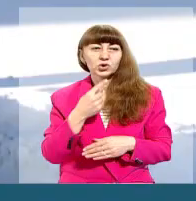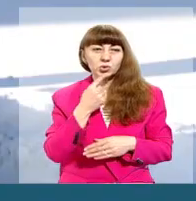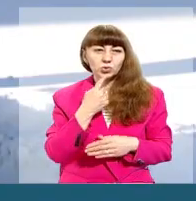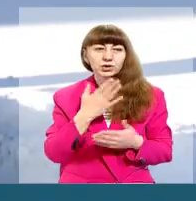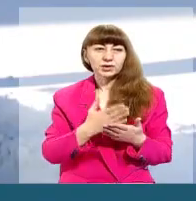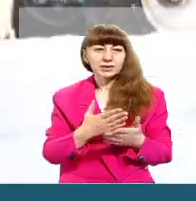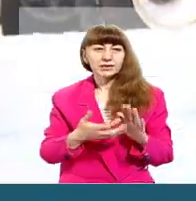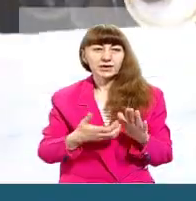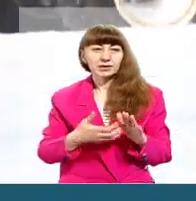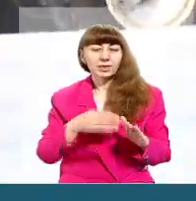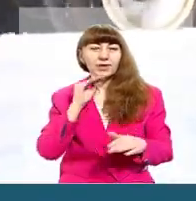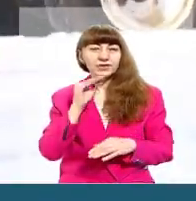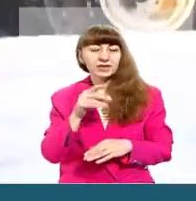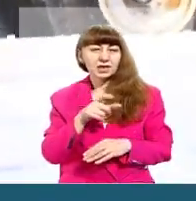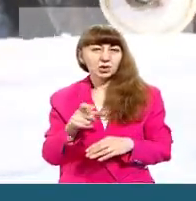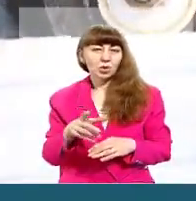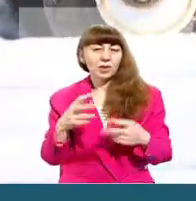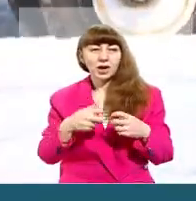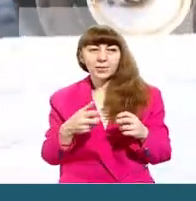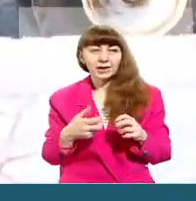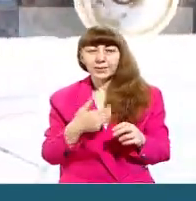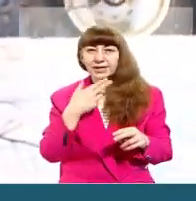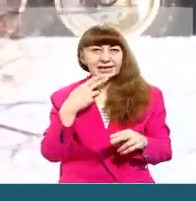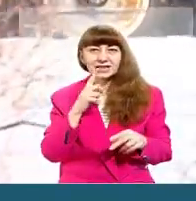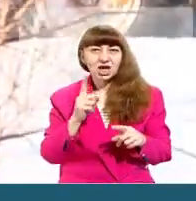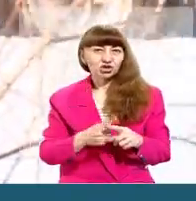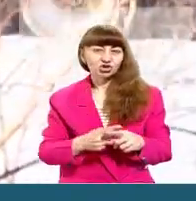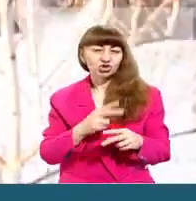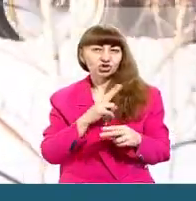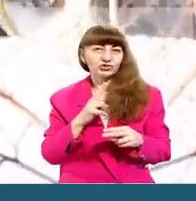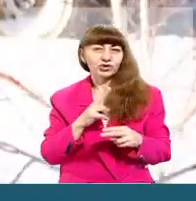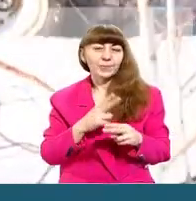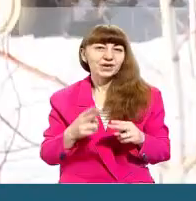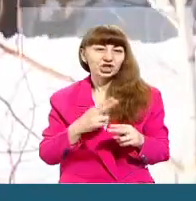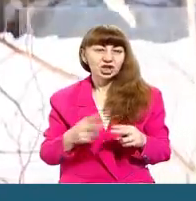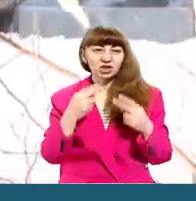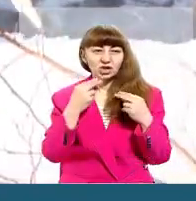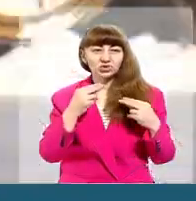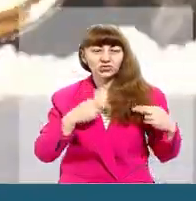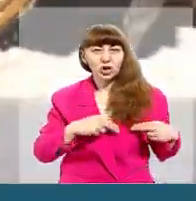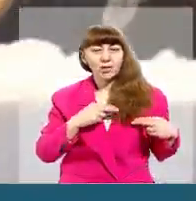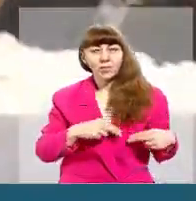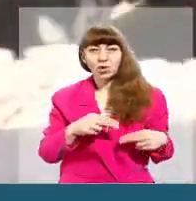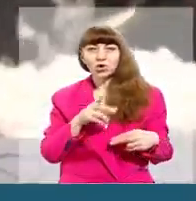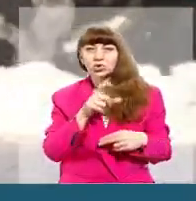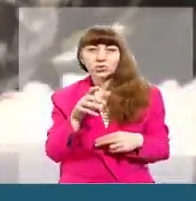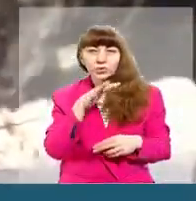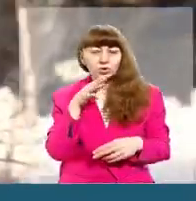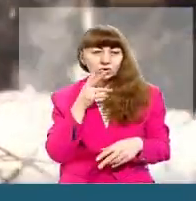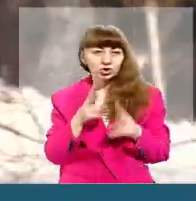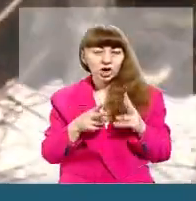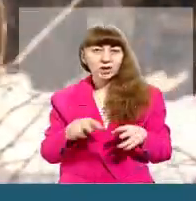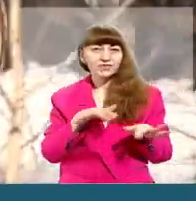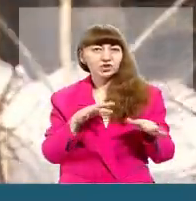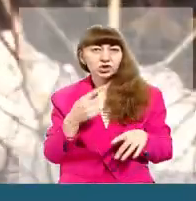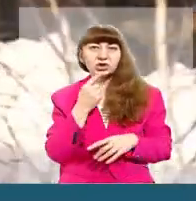трудности с кадрами. Проблемы компании не должны влиять на качество работ. Тем более от населения поступает немало претензий. Движение затруднено